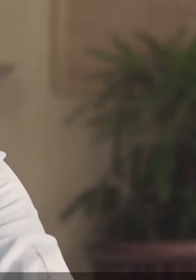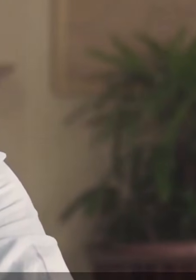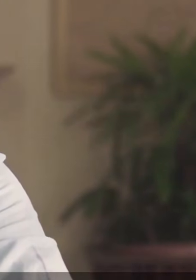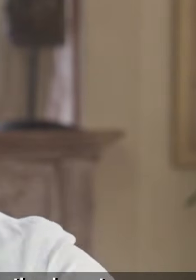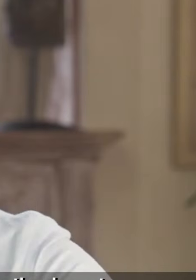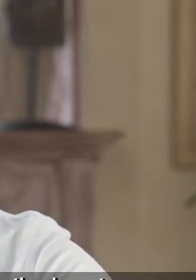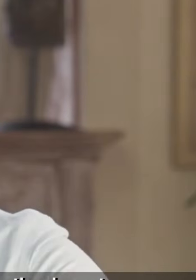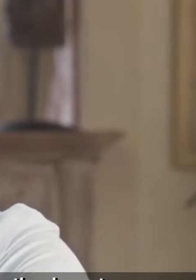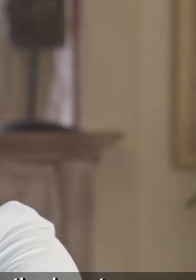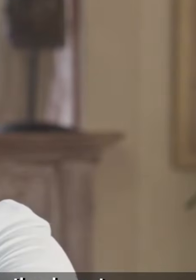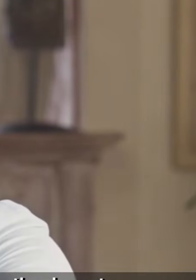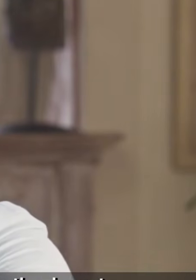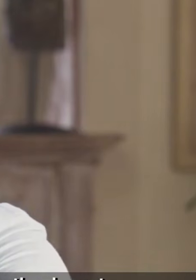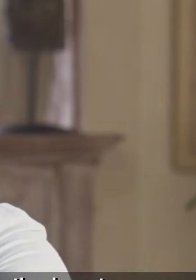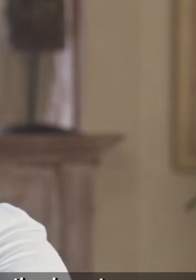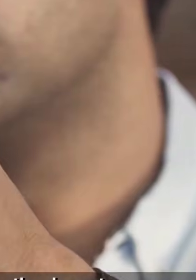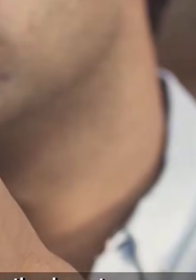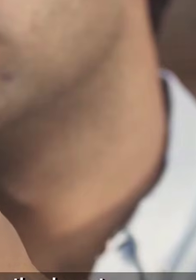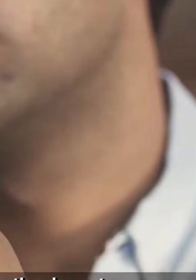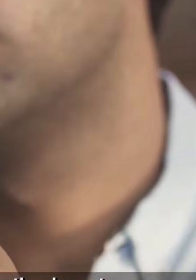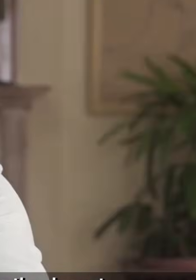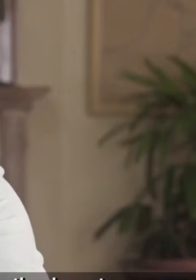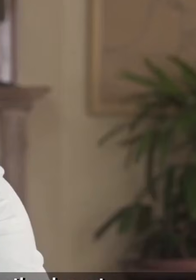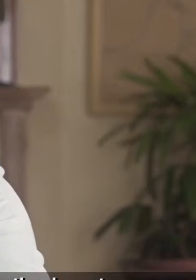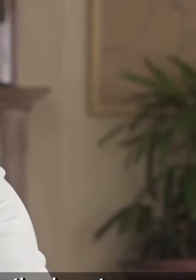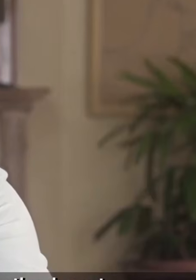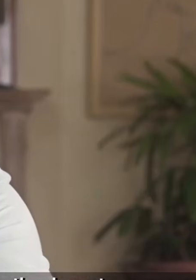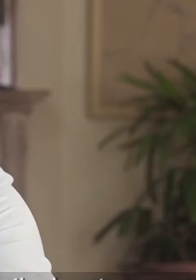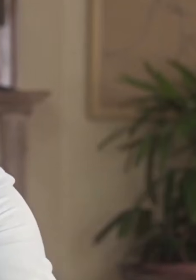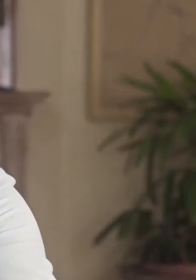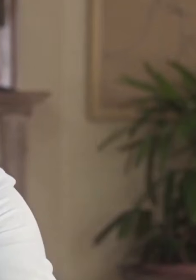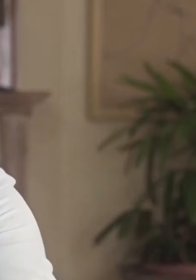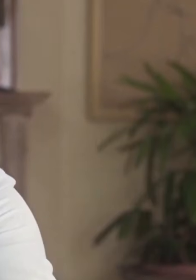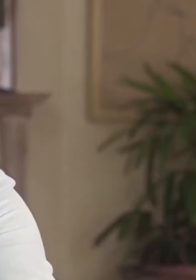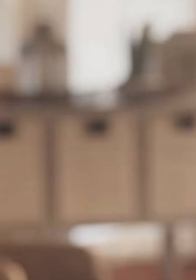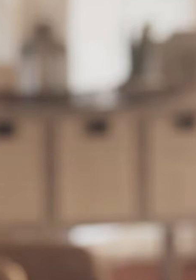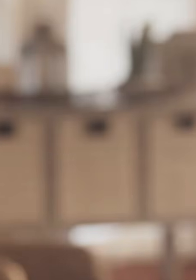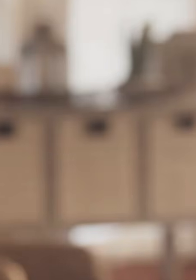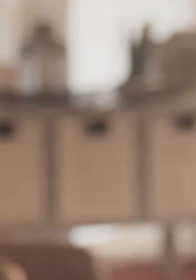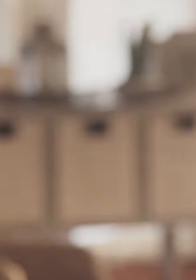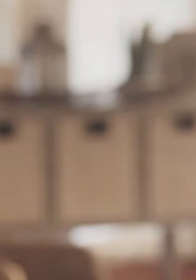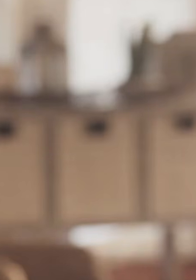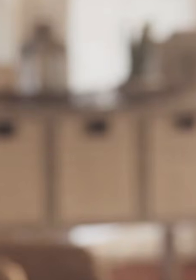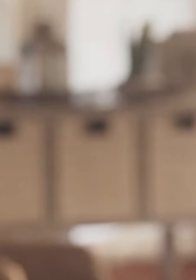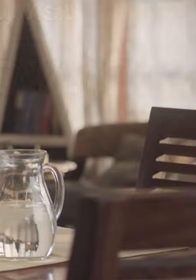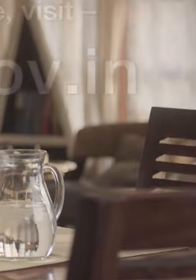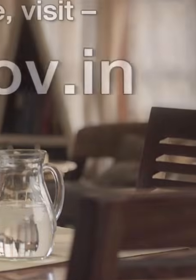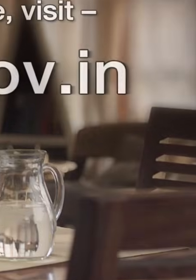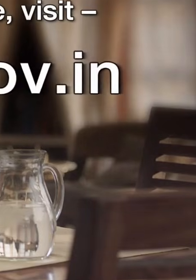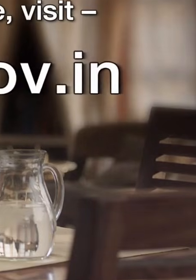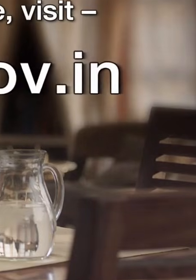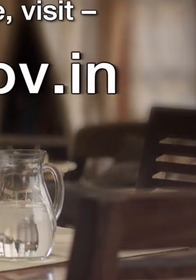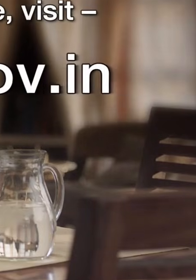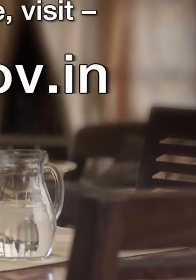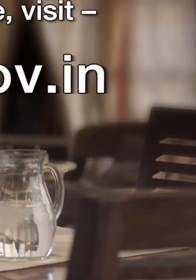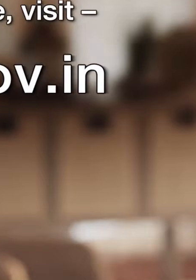समझ गया ना, क्योंकि तंदुरुस्ती दिल से ज्यादा दिमाग का खेल है। स्टार्ट रिड्यूसिंग योर इनटेक ऑफ शुगर, सॉल्ट एंड